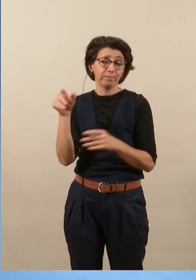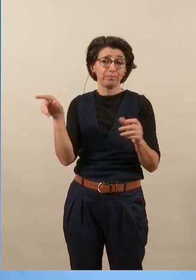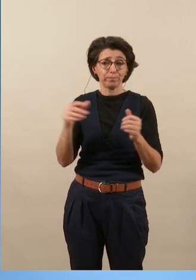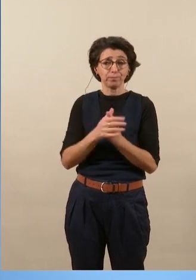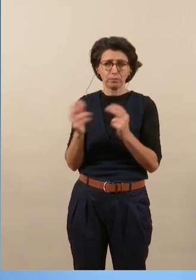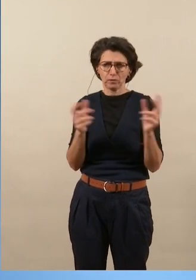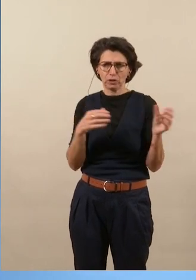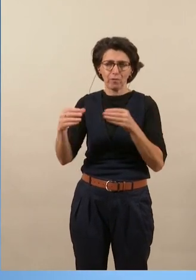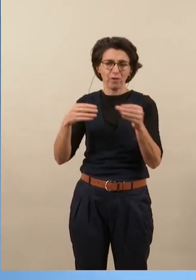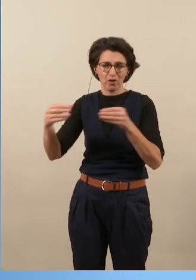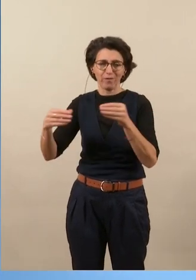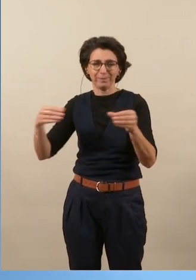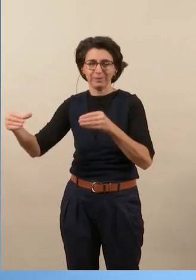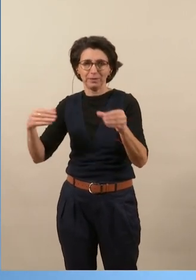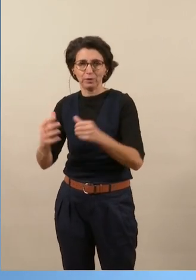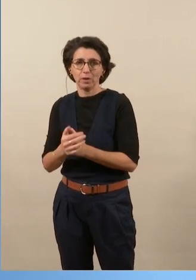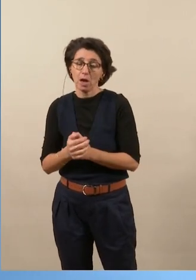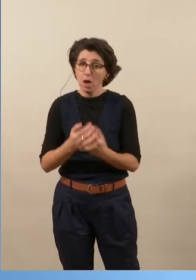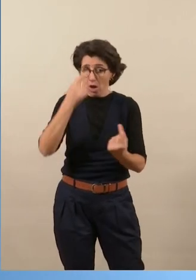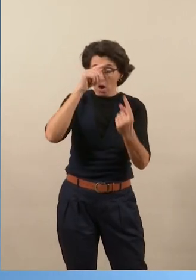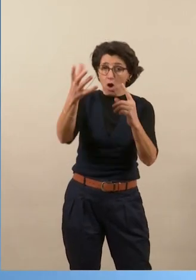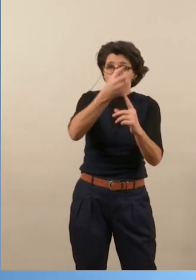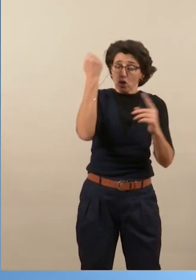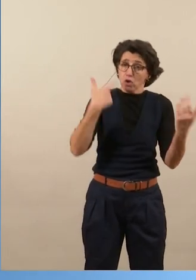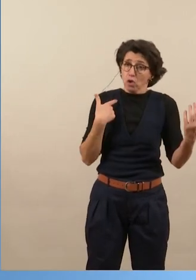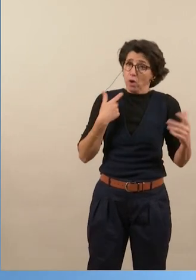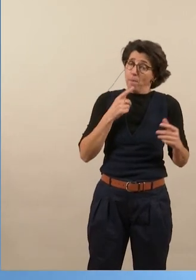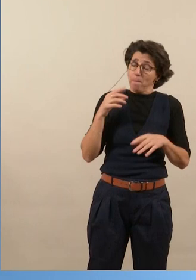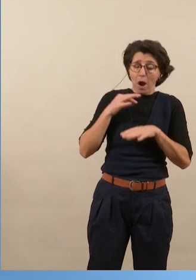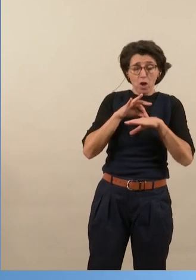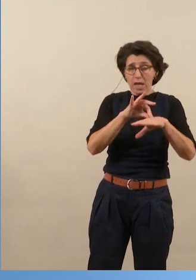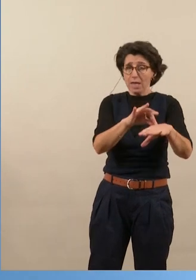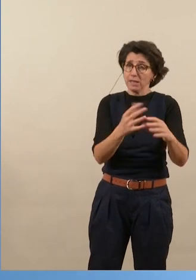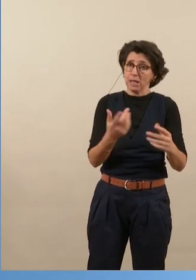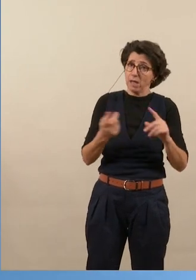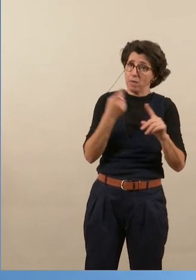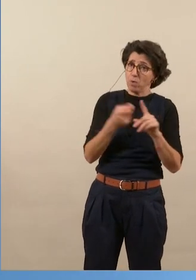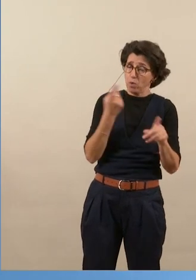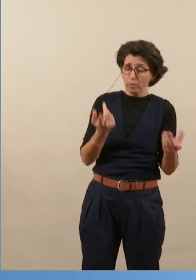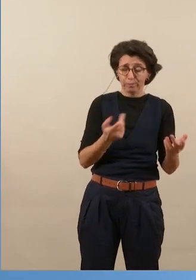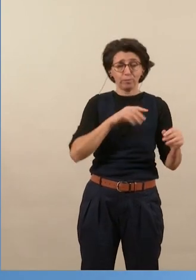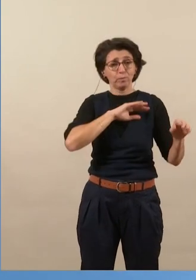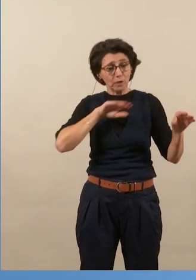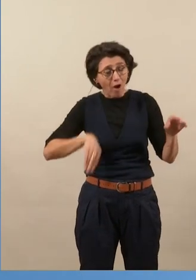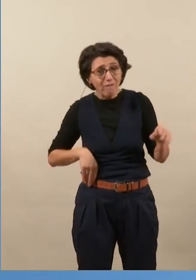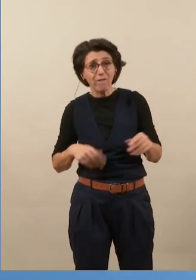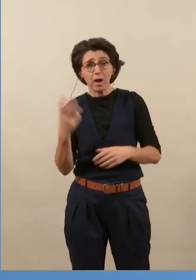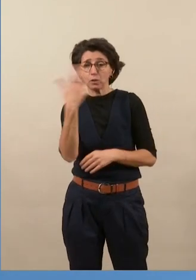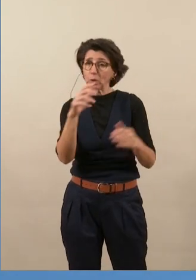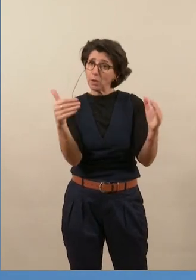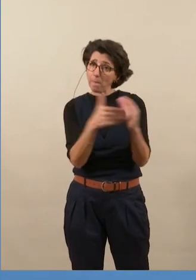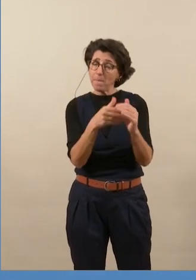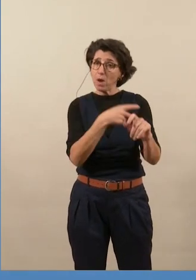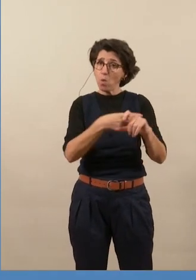parentalité est incontournable enfin en allouant une aide exceptionnelle de 300000 € pour aider l'ajexa